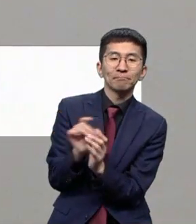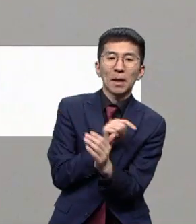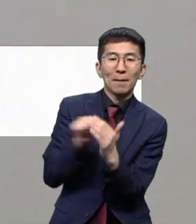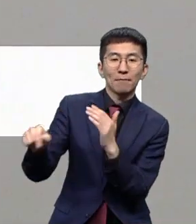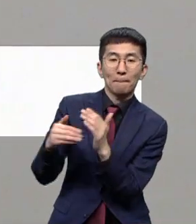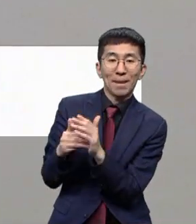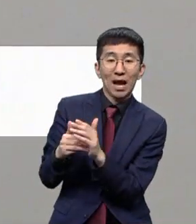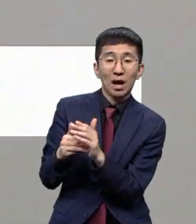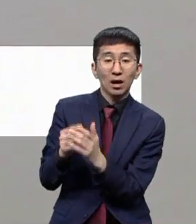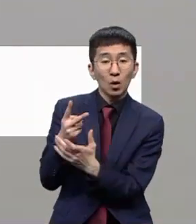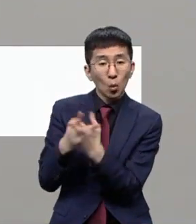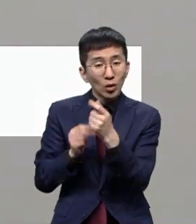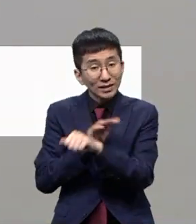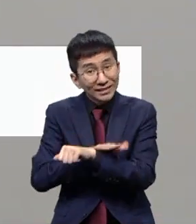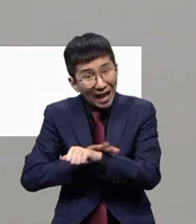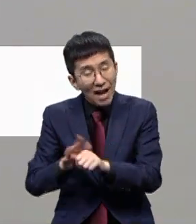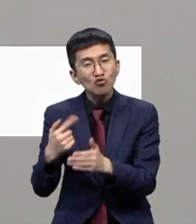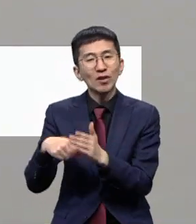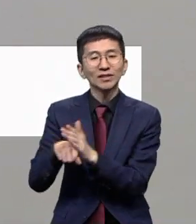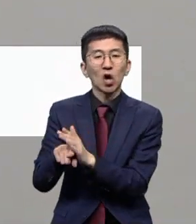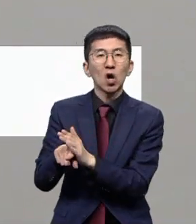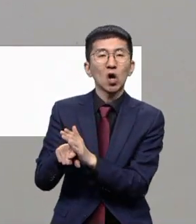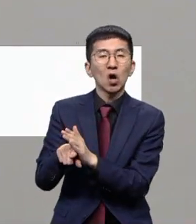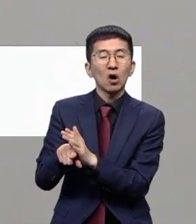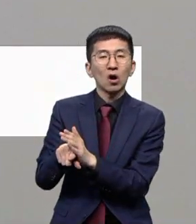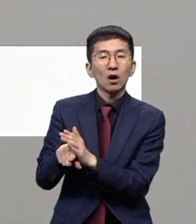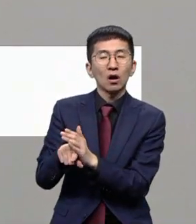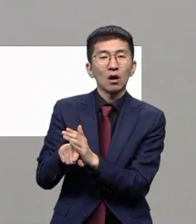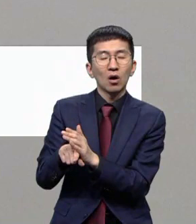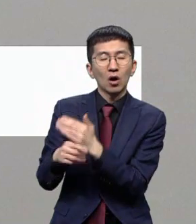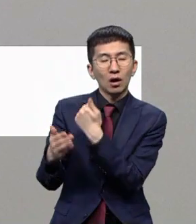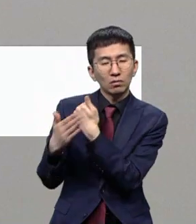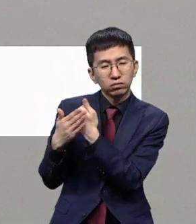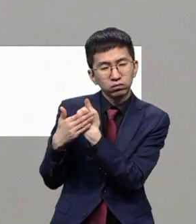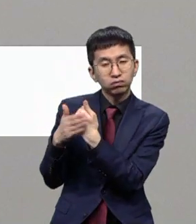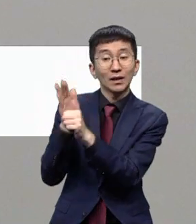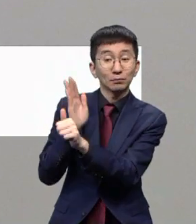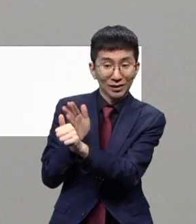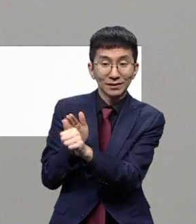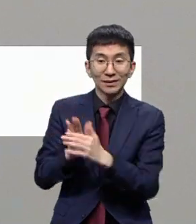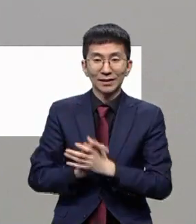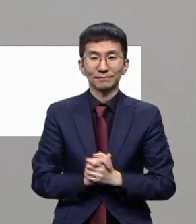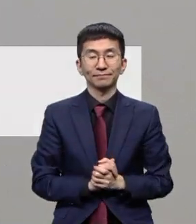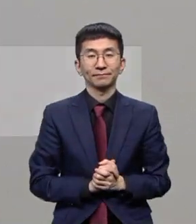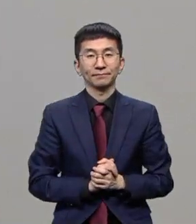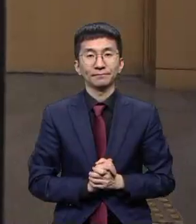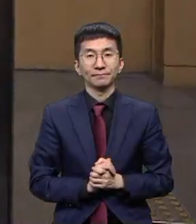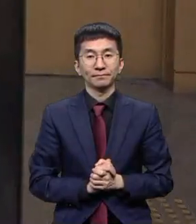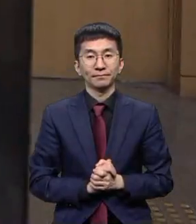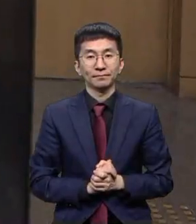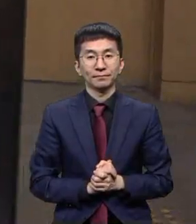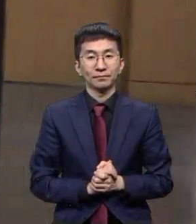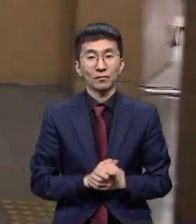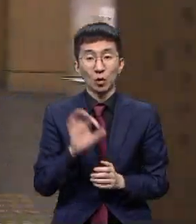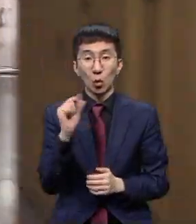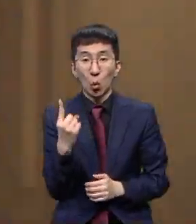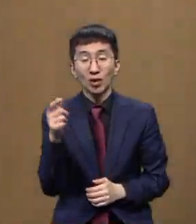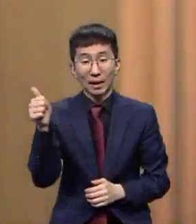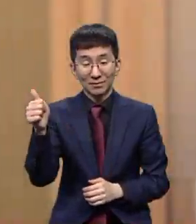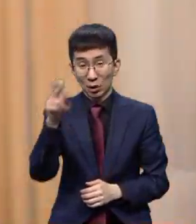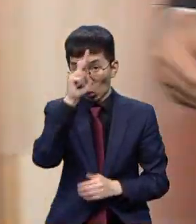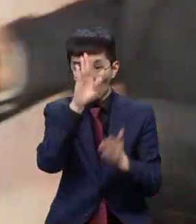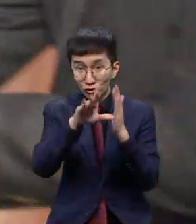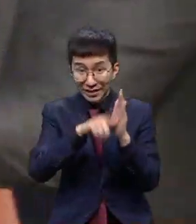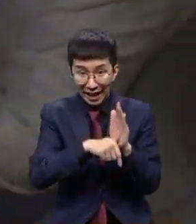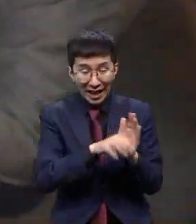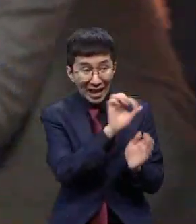원활하게 이루어질 수 있도록 또 많은 역할 도움 부탁드리고 싶습니다. 오세훈 후보는 오후에